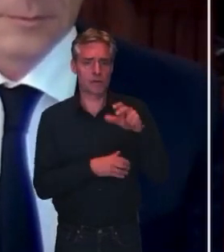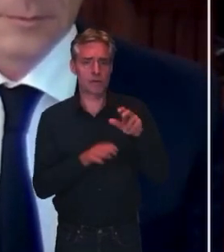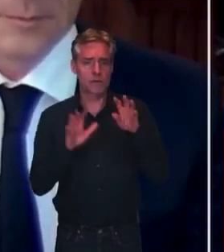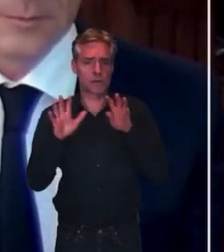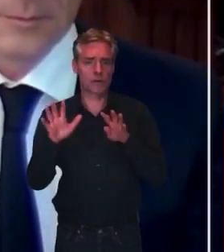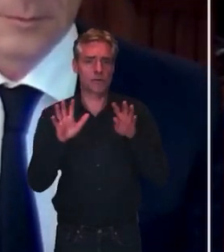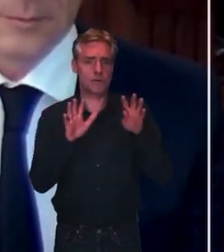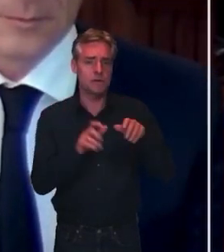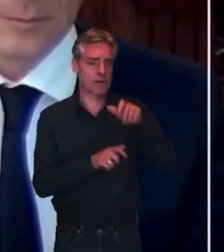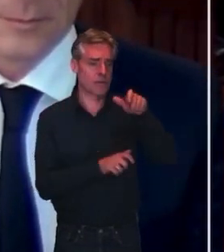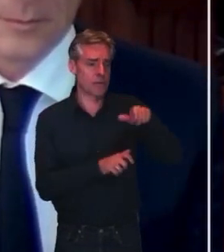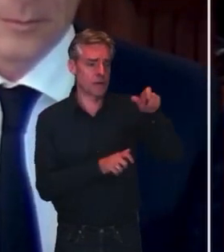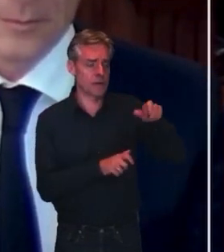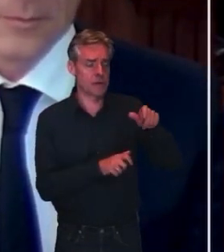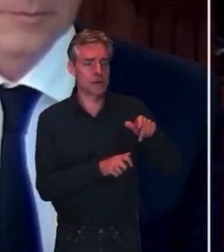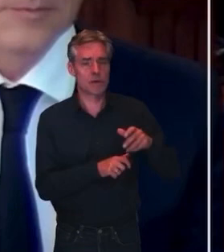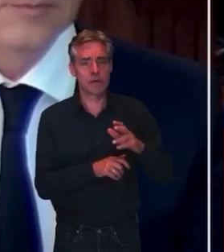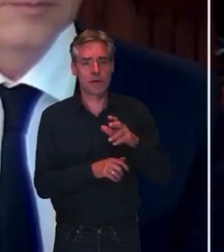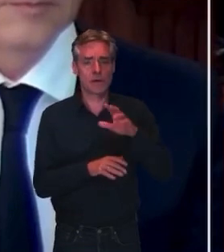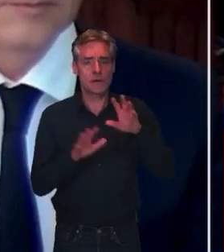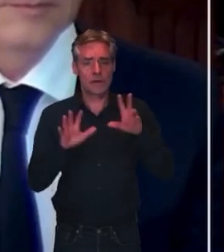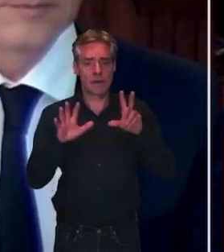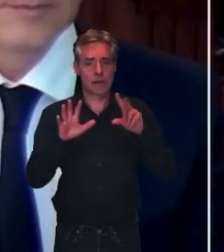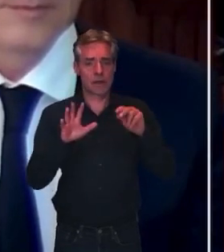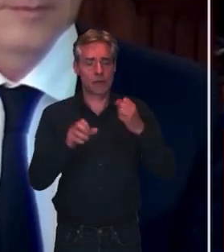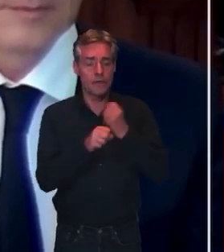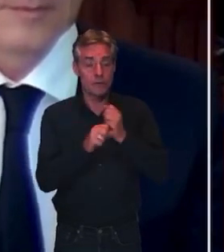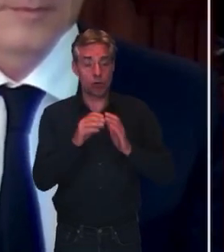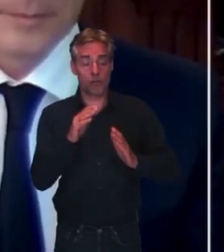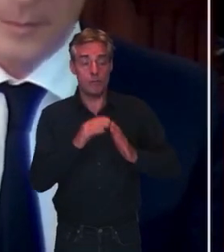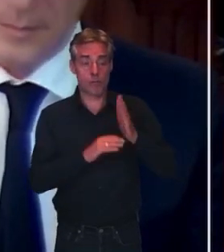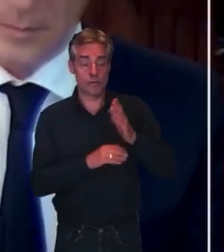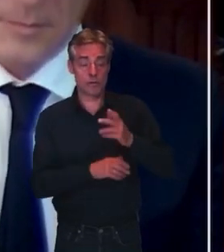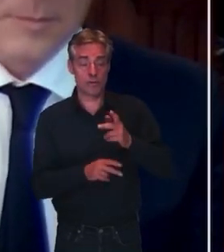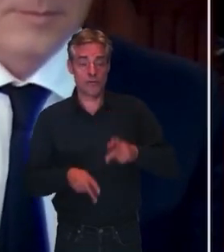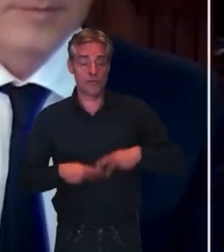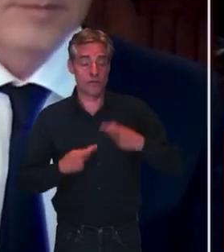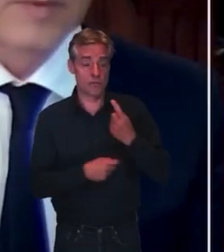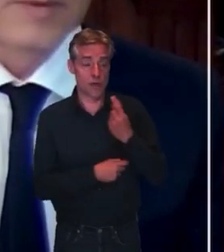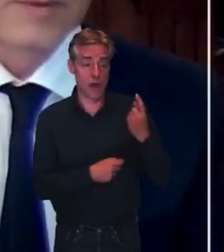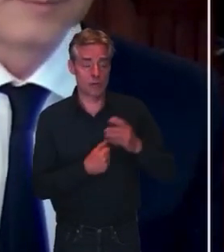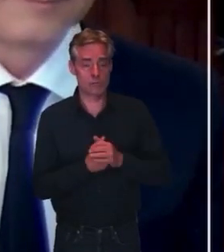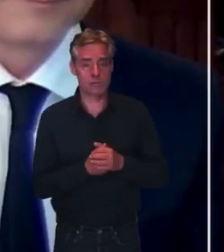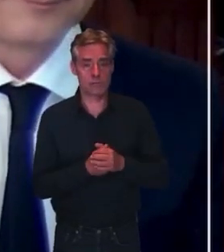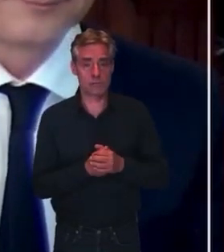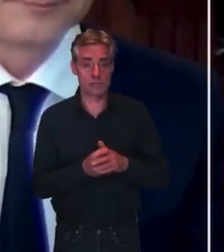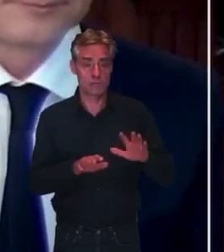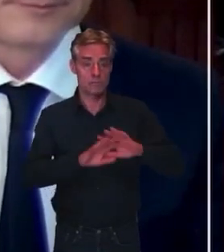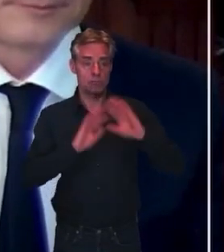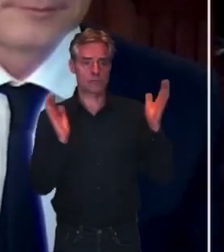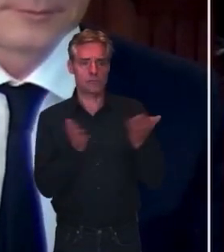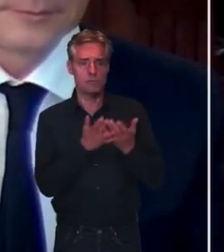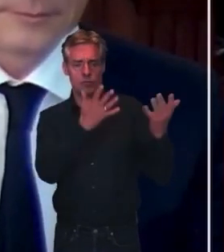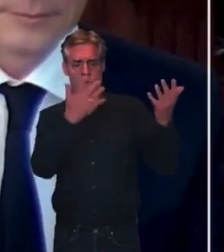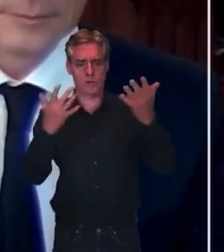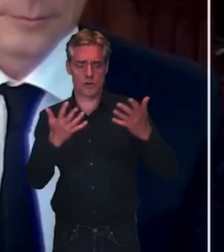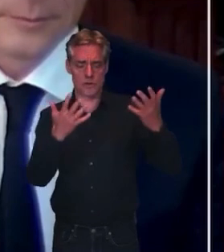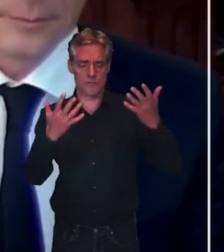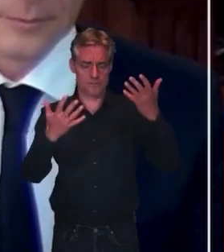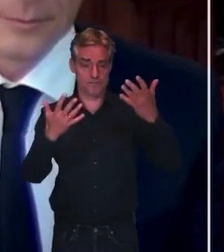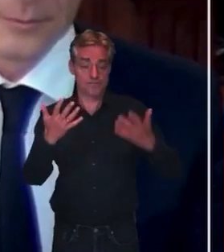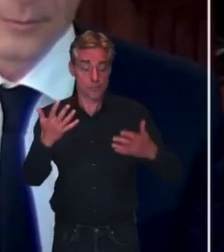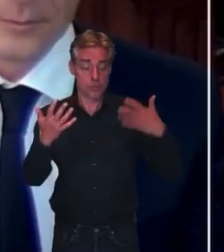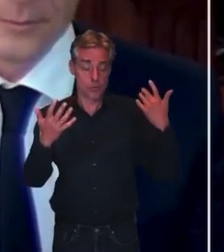6399 personnes de plus de 80 ans qui vivent seules. Et au regard de ces chiffres, qui